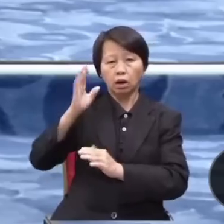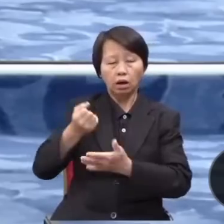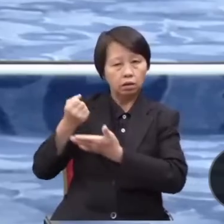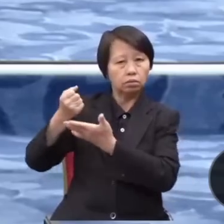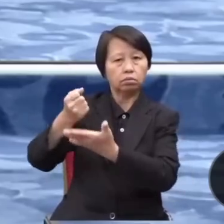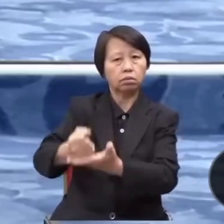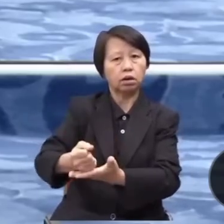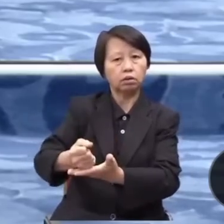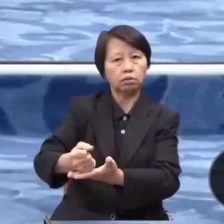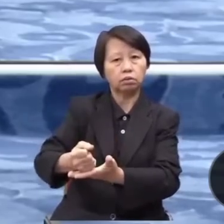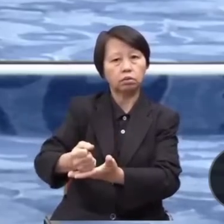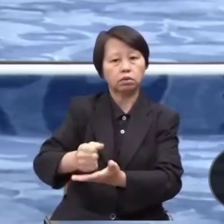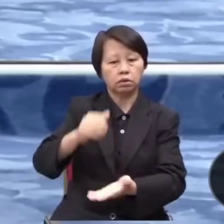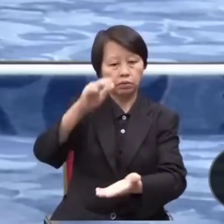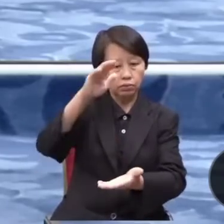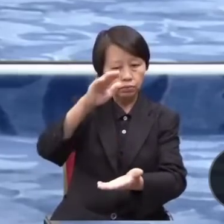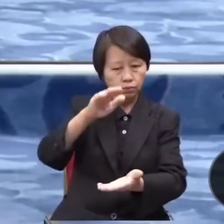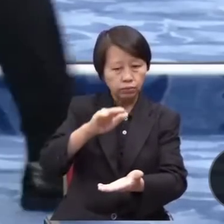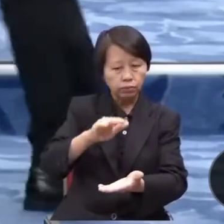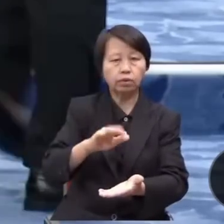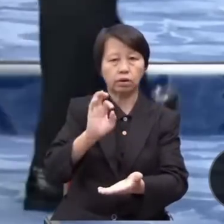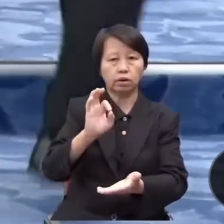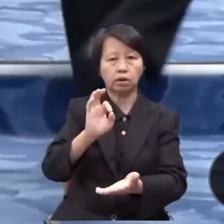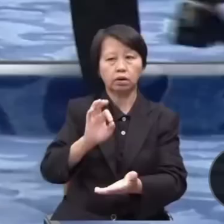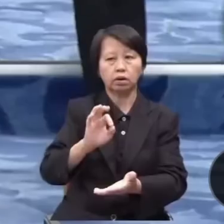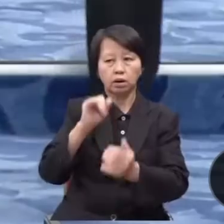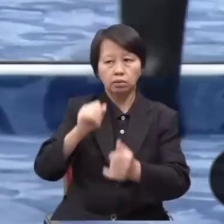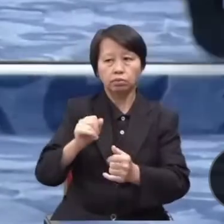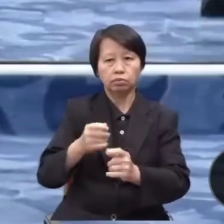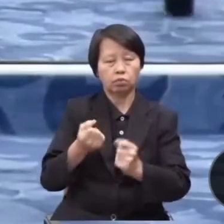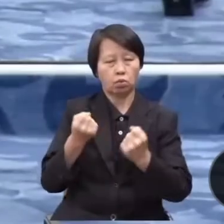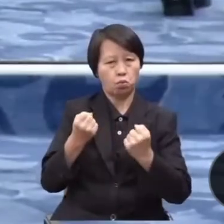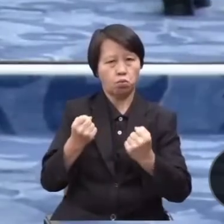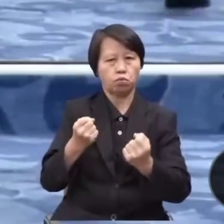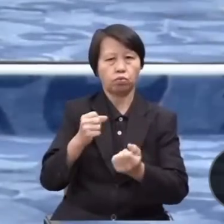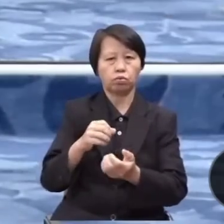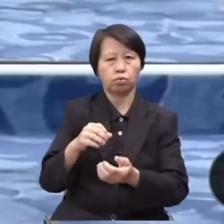membantu mengurangkan, memperkukuh